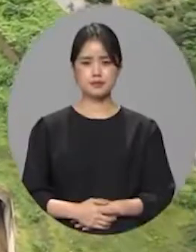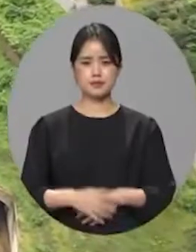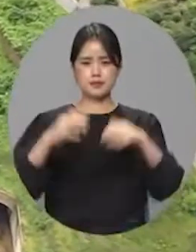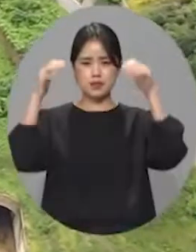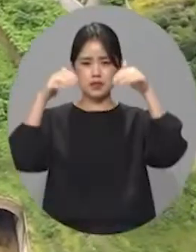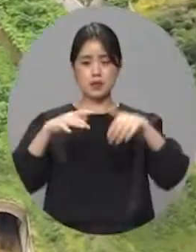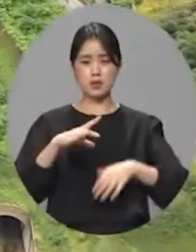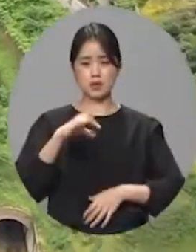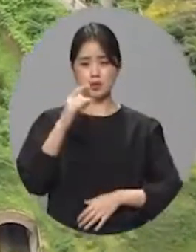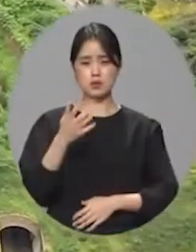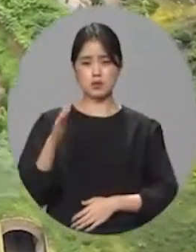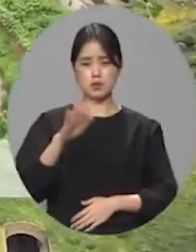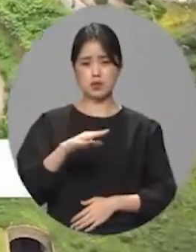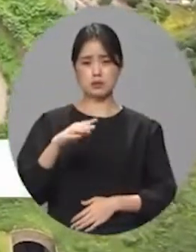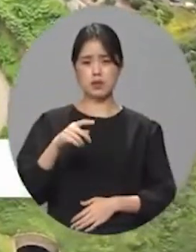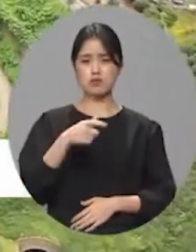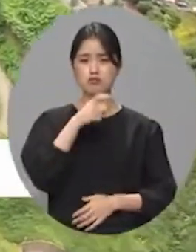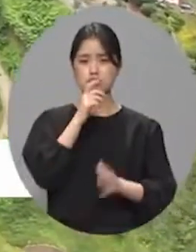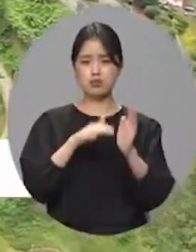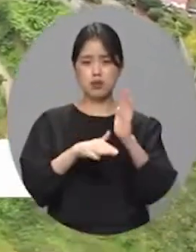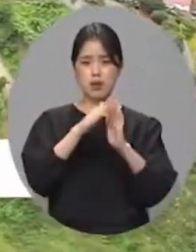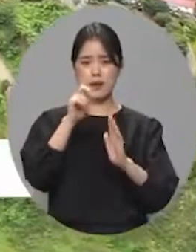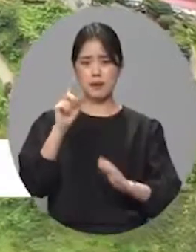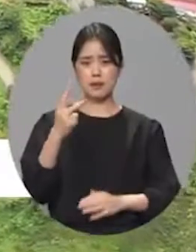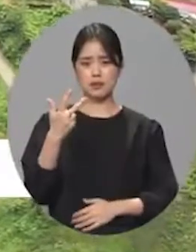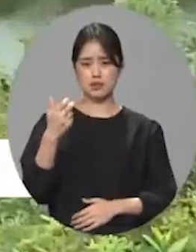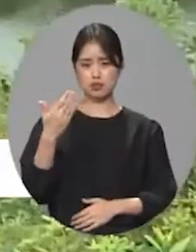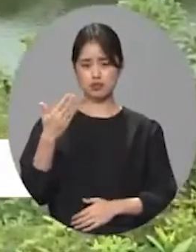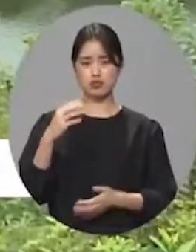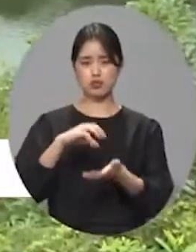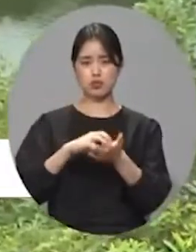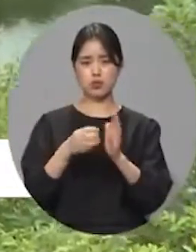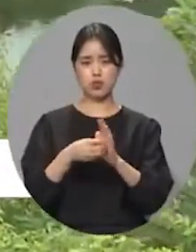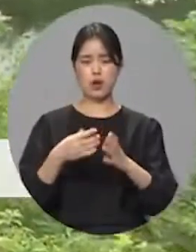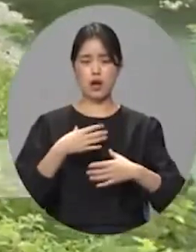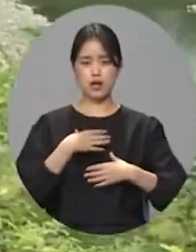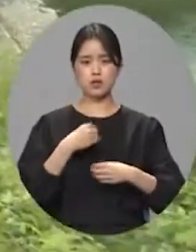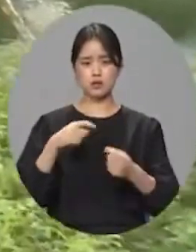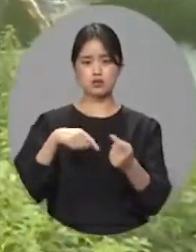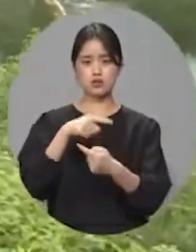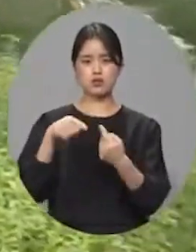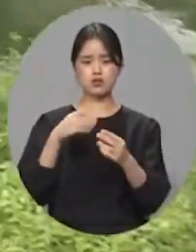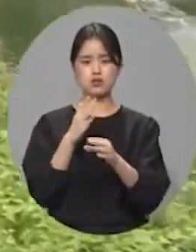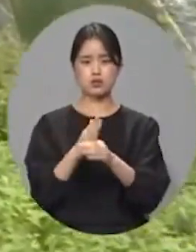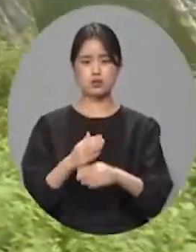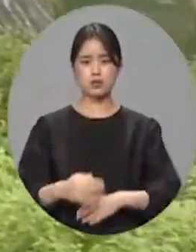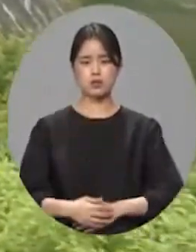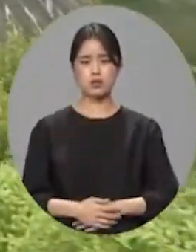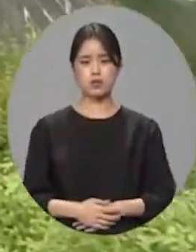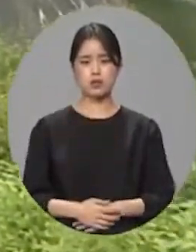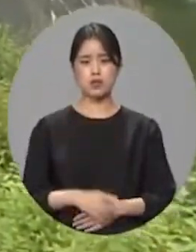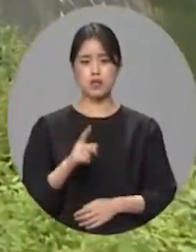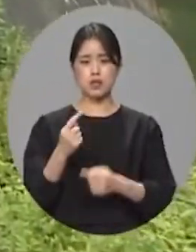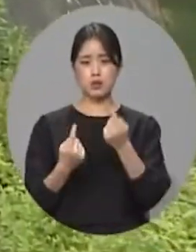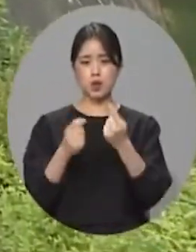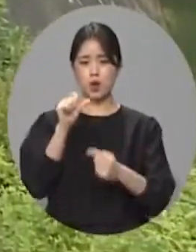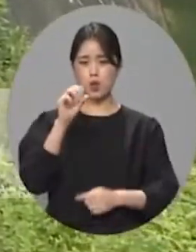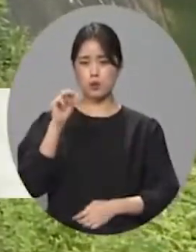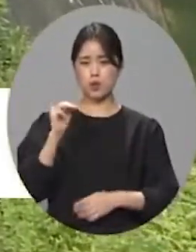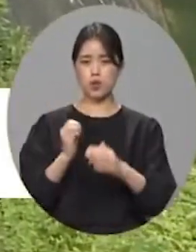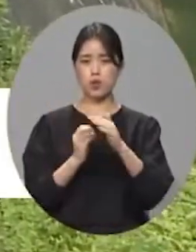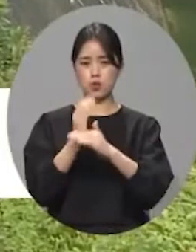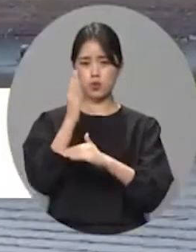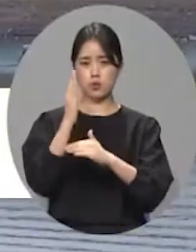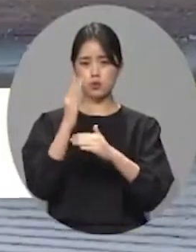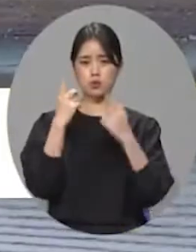장마 초반이지만 섬진강 댐 수위 는 179 m 수순으로 안정적으로 관리되고 있습니다 이보다 5m 가량 높은